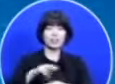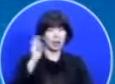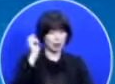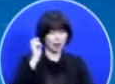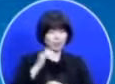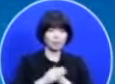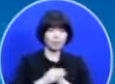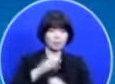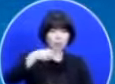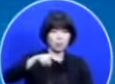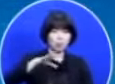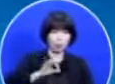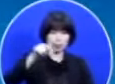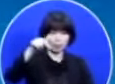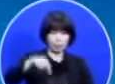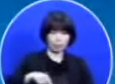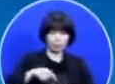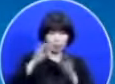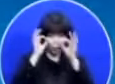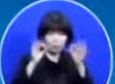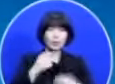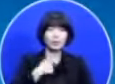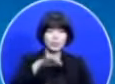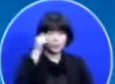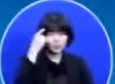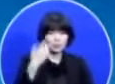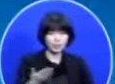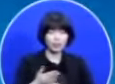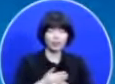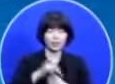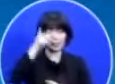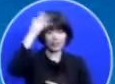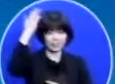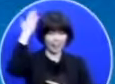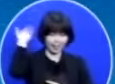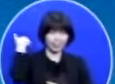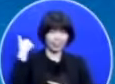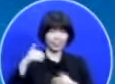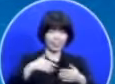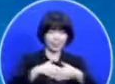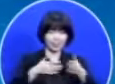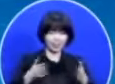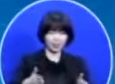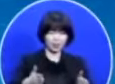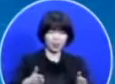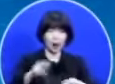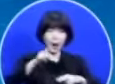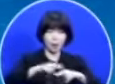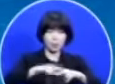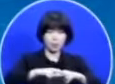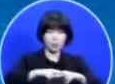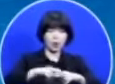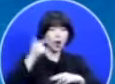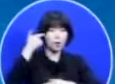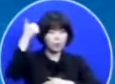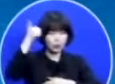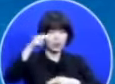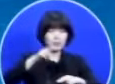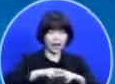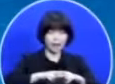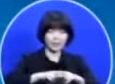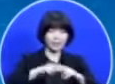혹시 보신적이 있습니까 옛날 예배당 그 목사님들이 앉으신 은 강단에 성구를 보면